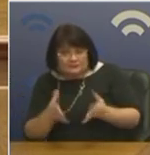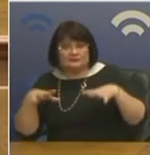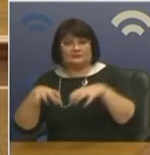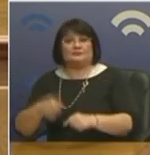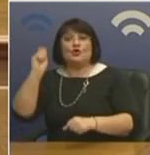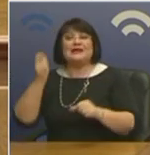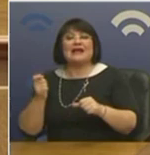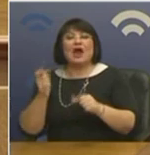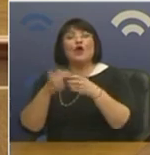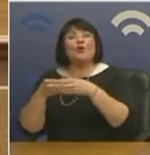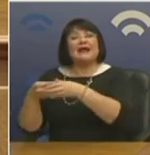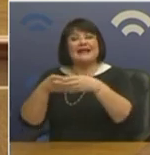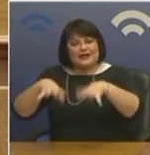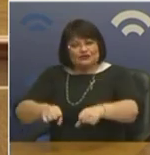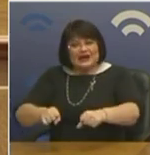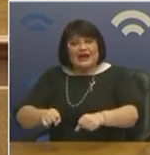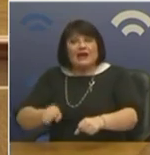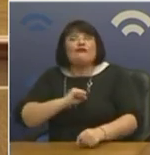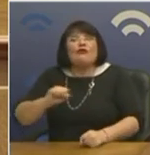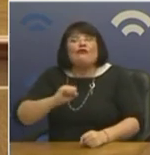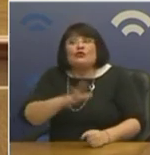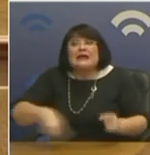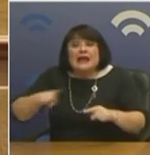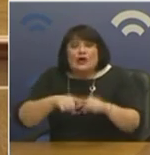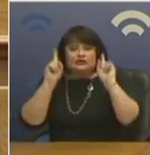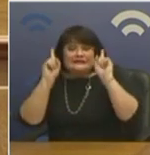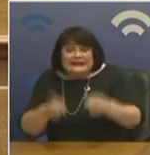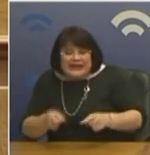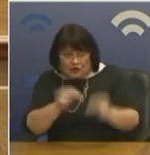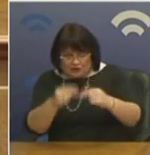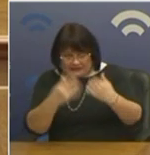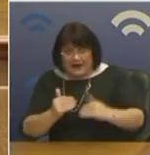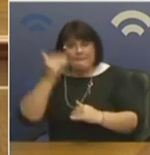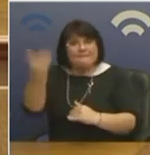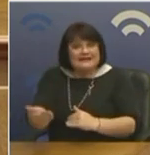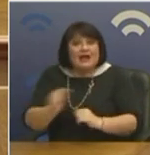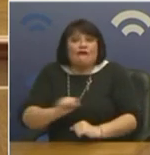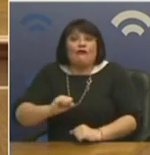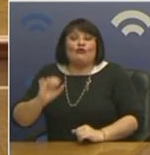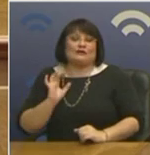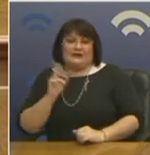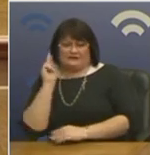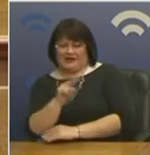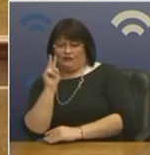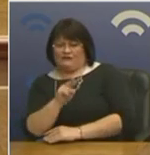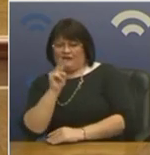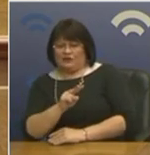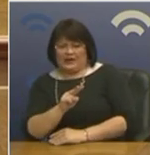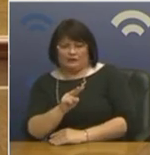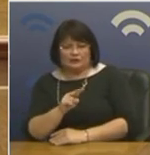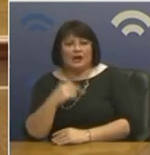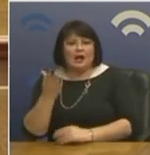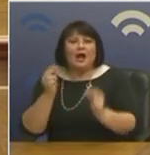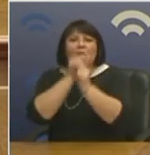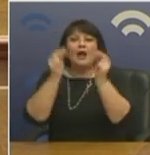Τι φοβούνται? Την ετοιμιγορία του ελληνικού λαού, τη μετεκλογική. Γιατί βλέποντας ότι δημοσιογραφικά κατρακυλάτε, θα είχατε ένα